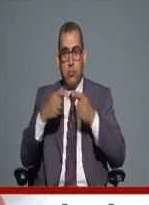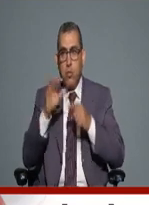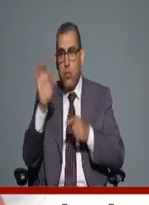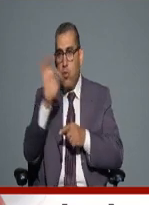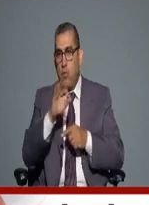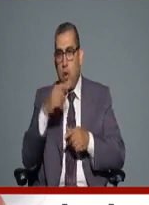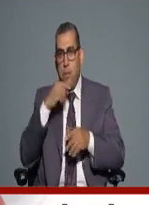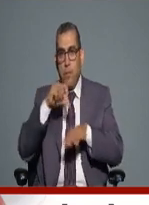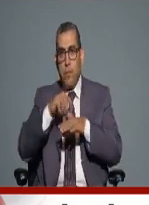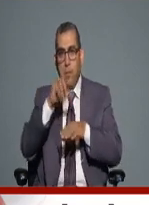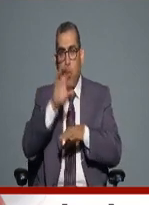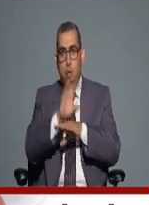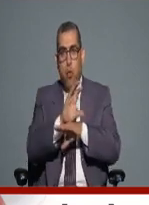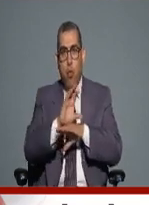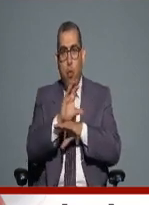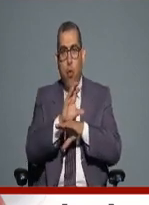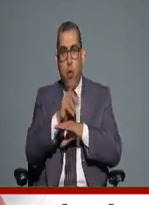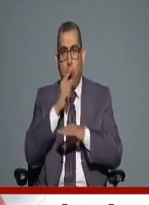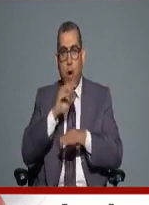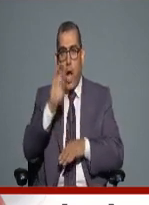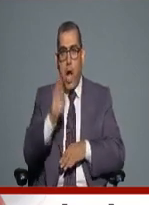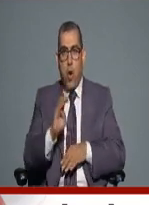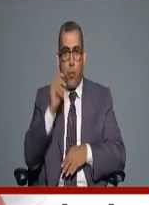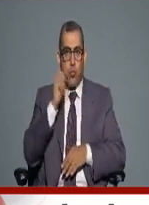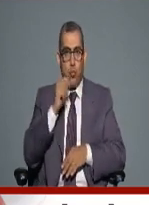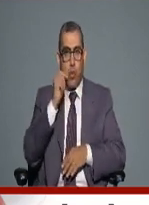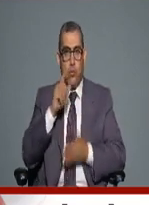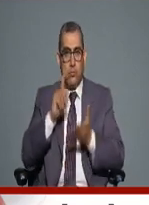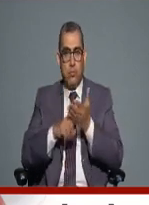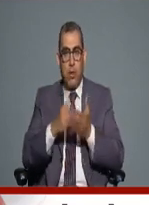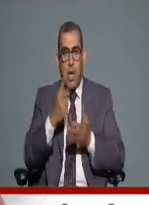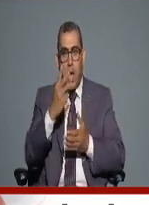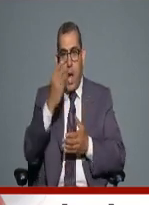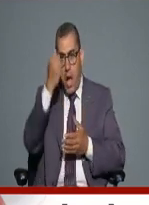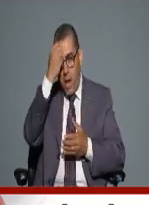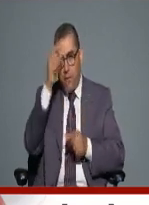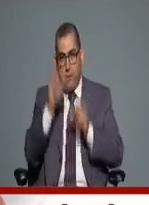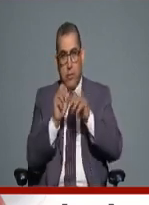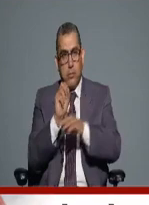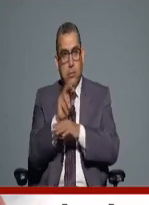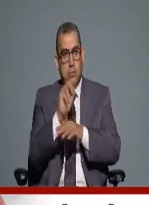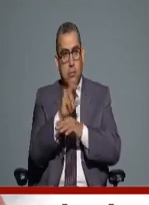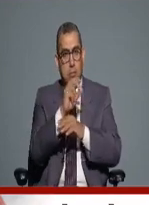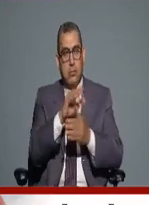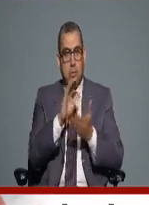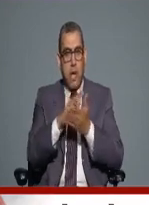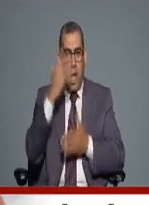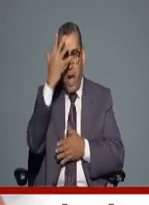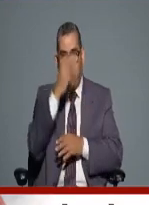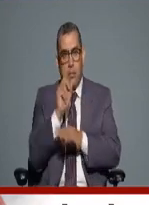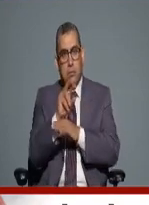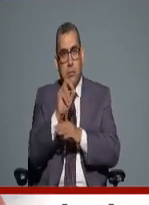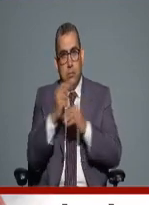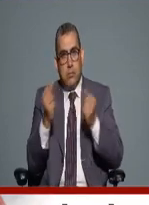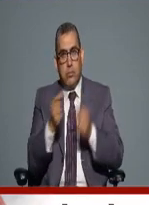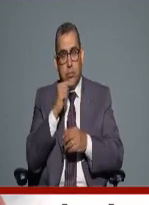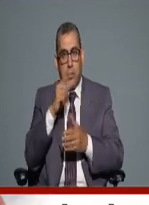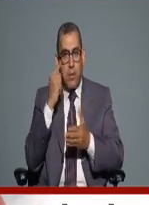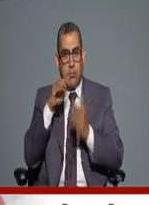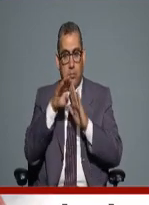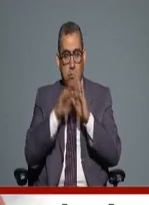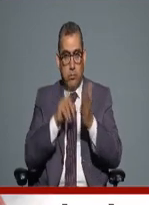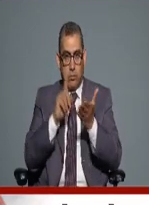الكونغو وجنوب السودان. حاليا بندرب الآلاف من الإخوة والزملاء الأفارقة. يمكن خلينا